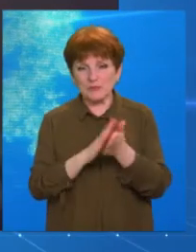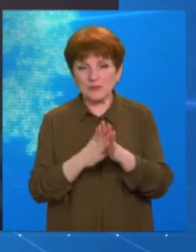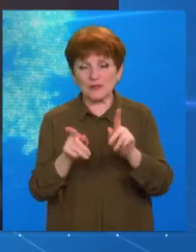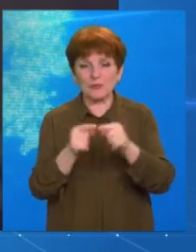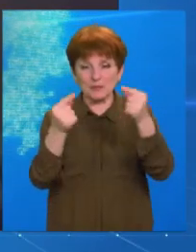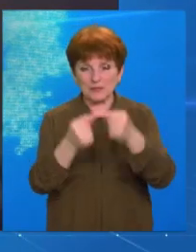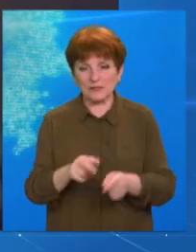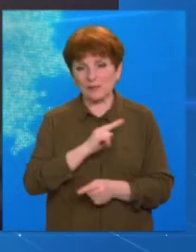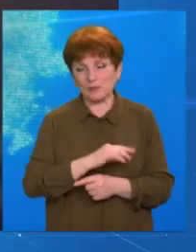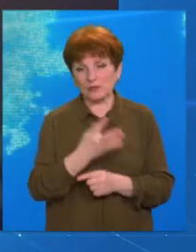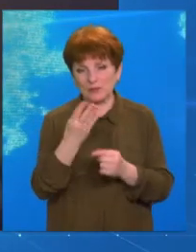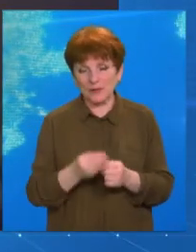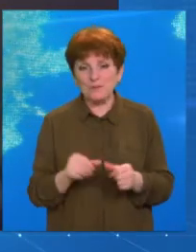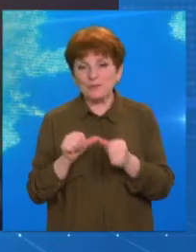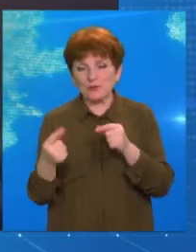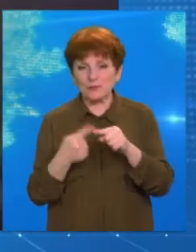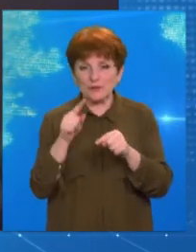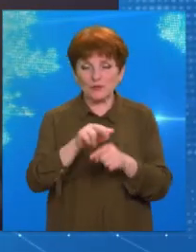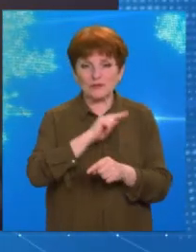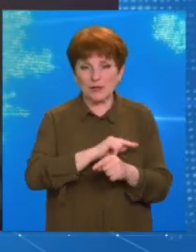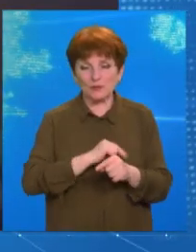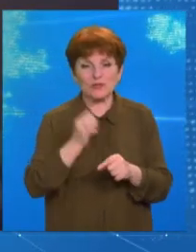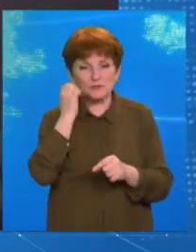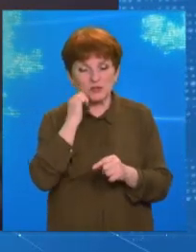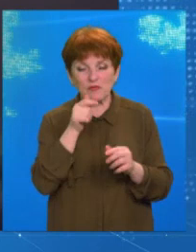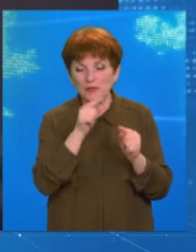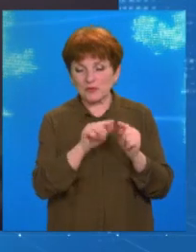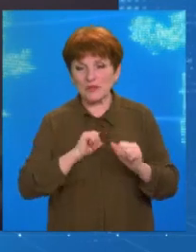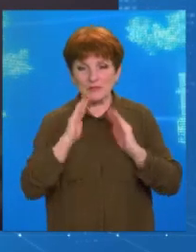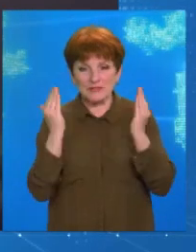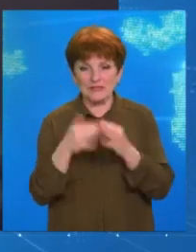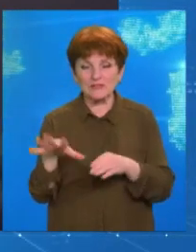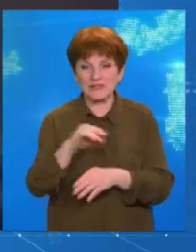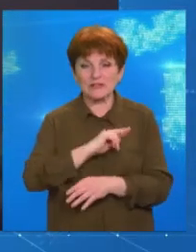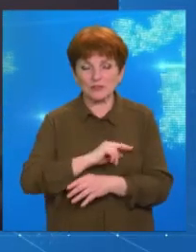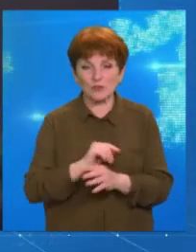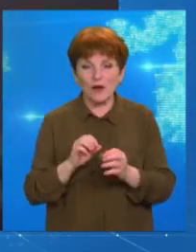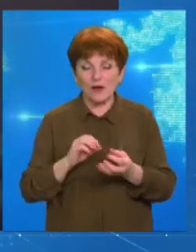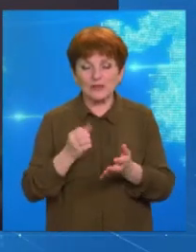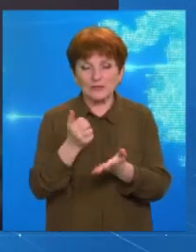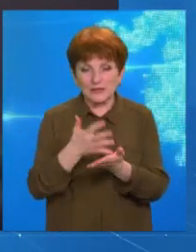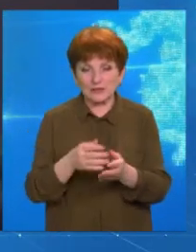пропорционально отработанным дням. Кроме того, за работу с пожилыми в период самоизоляции все сотрудники комплексных